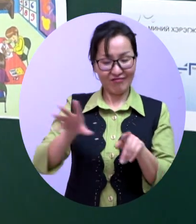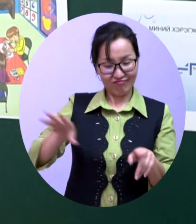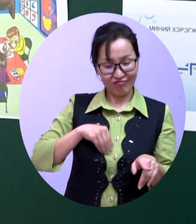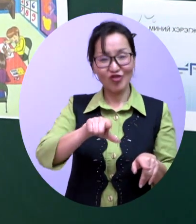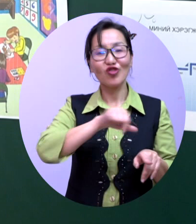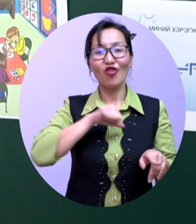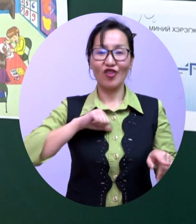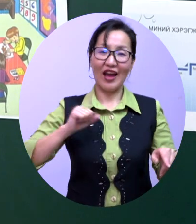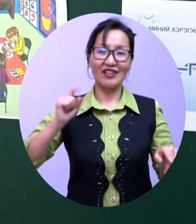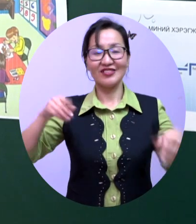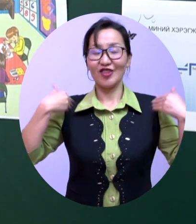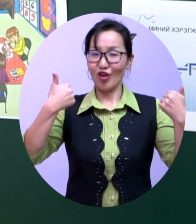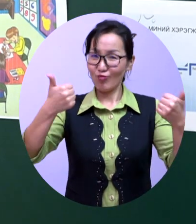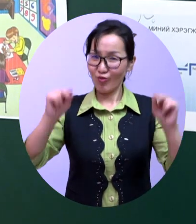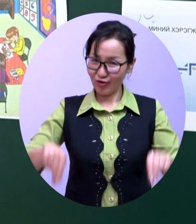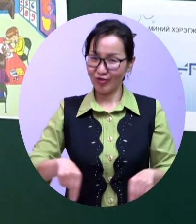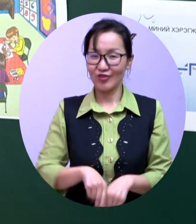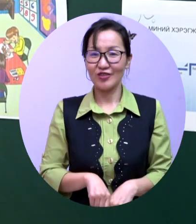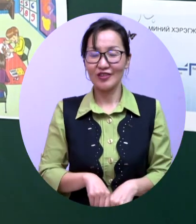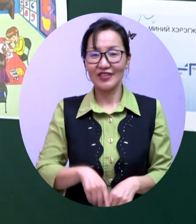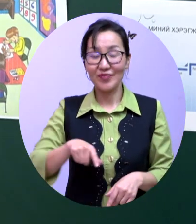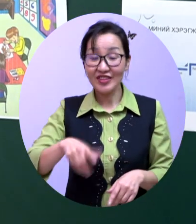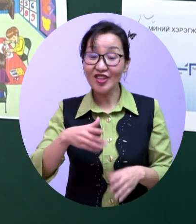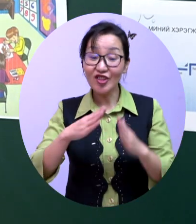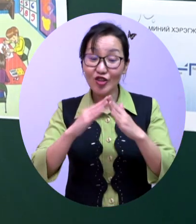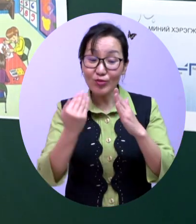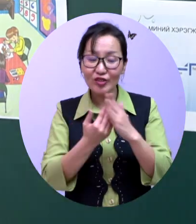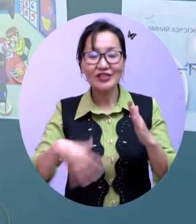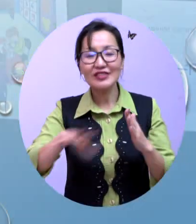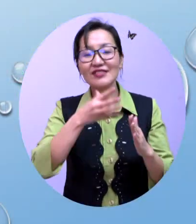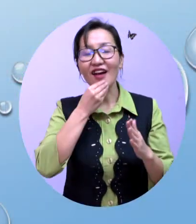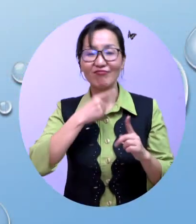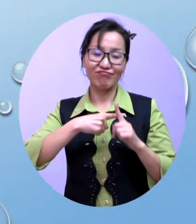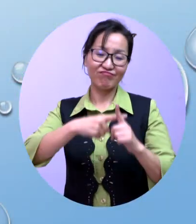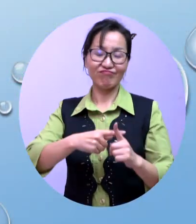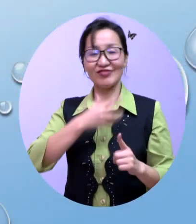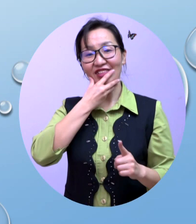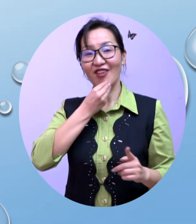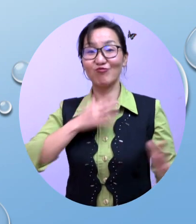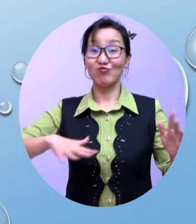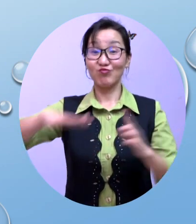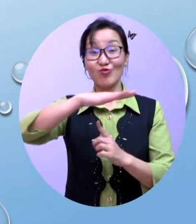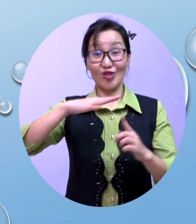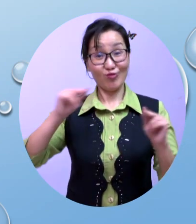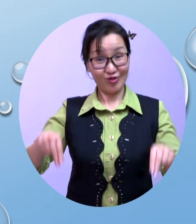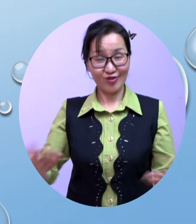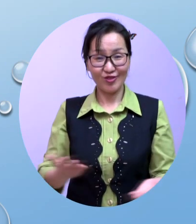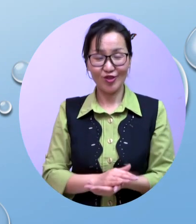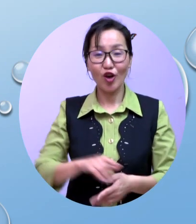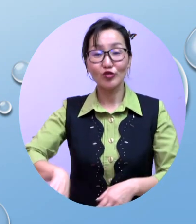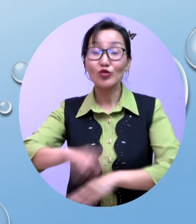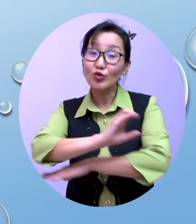жаргалтай болох болно. Ингээд гэр бүл маань сайхан уур амьсгалтай болох нь. За, одоо сургууль